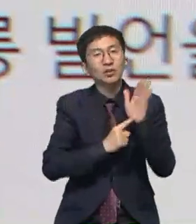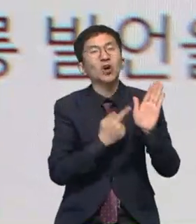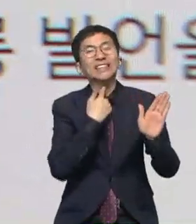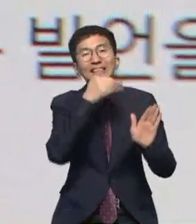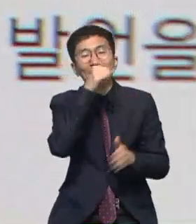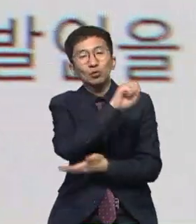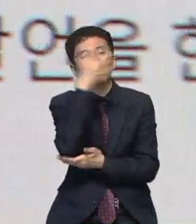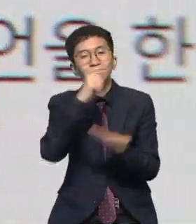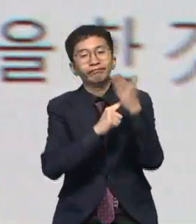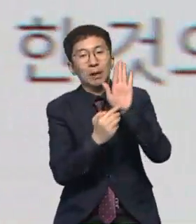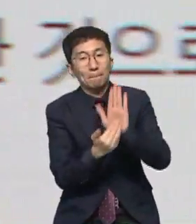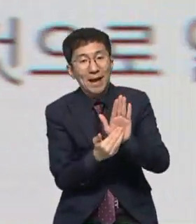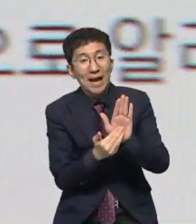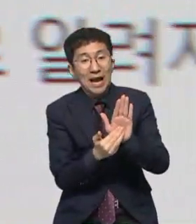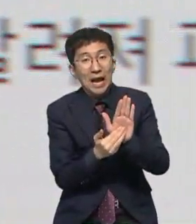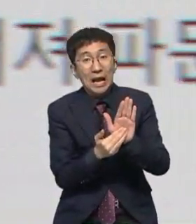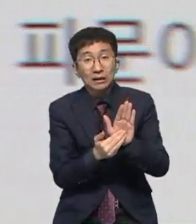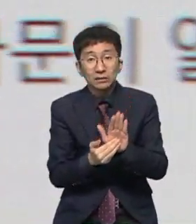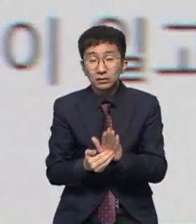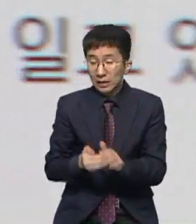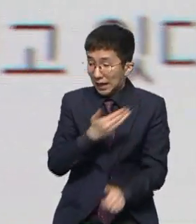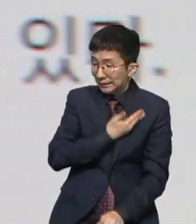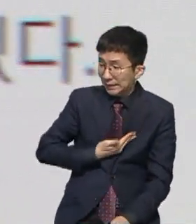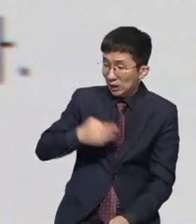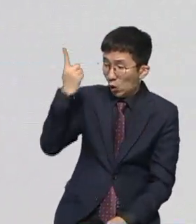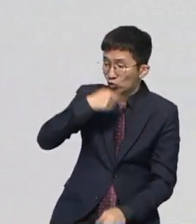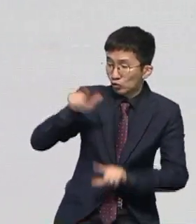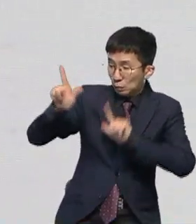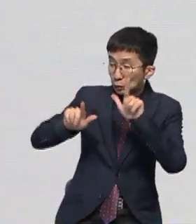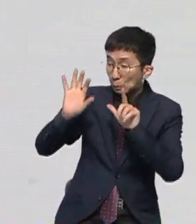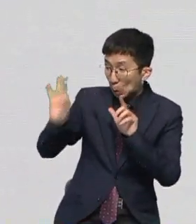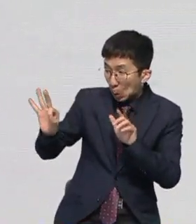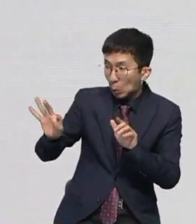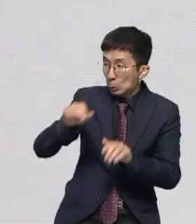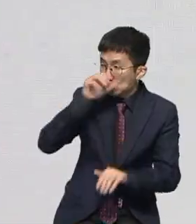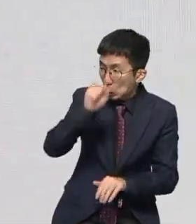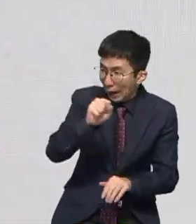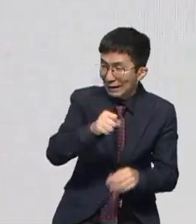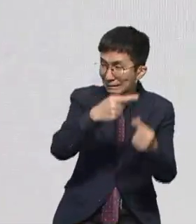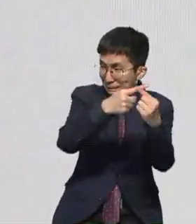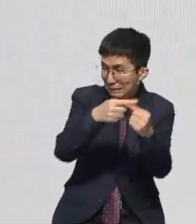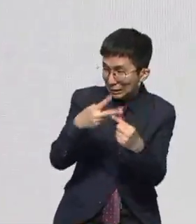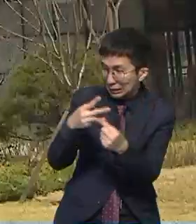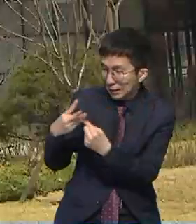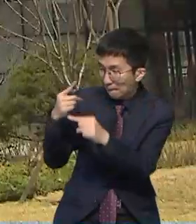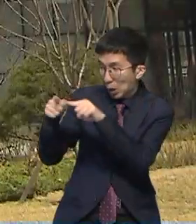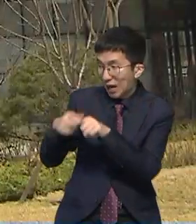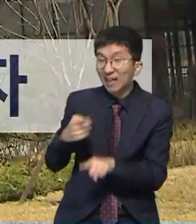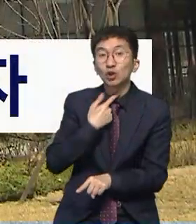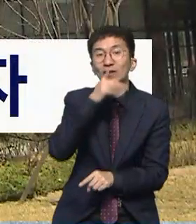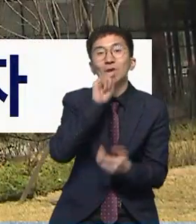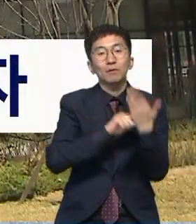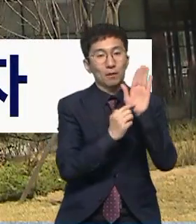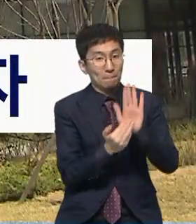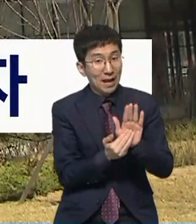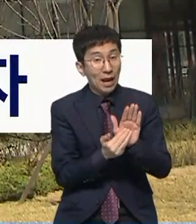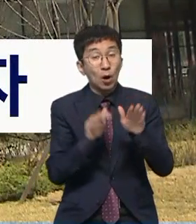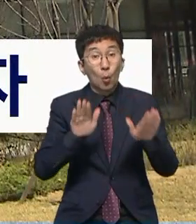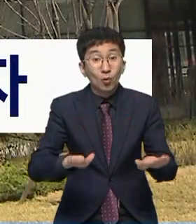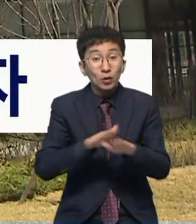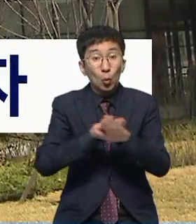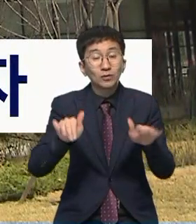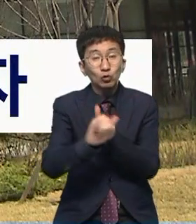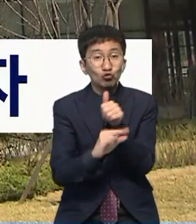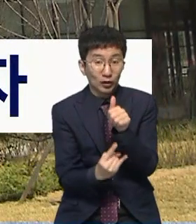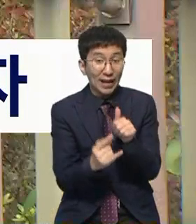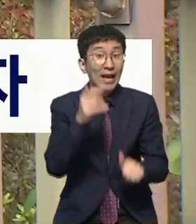상중하 등으로 품평 하는 등 부적절한 말을 했다는 겁니다 논란의 당사자는 오늘 공정거래위원장 후보자로